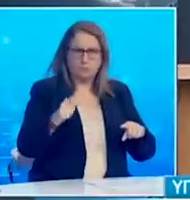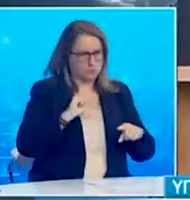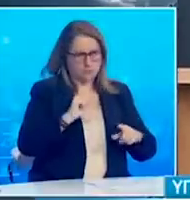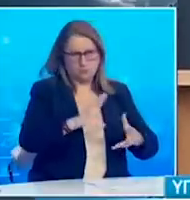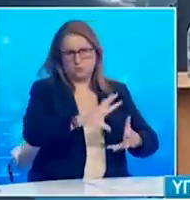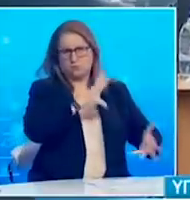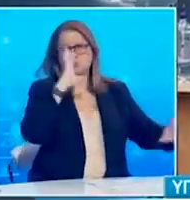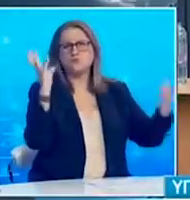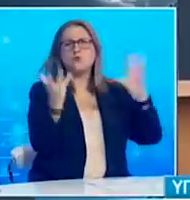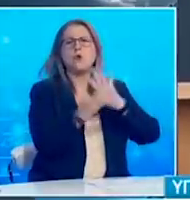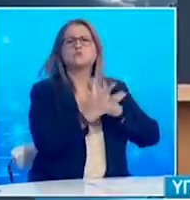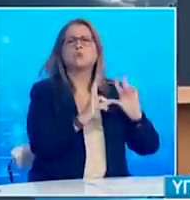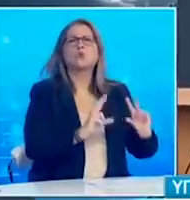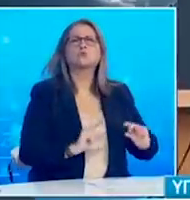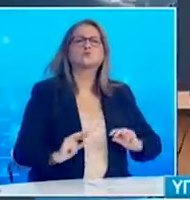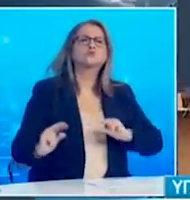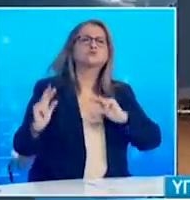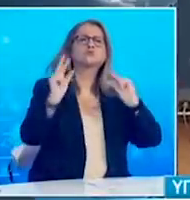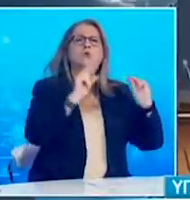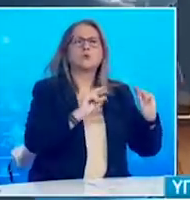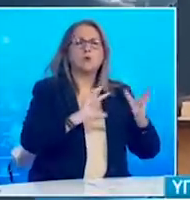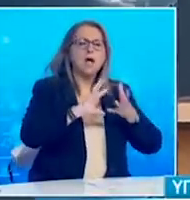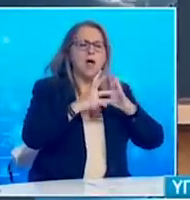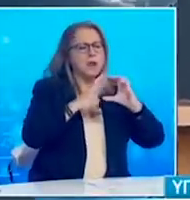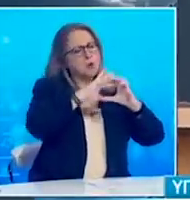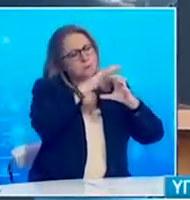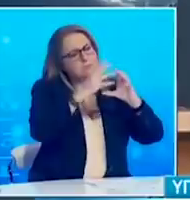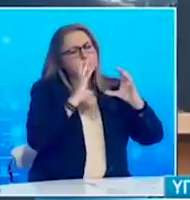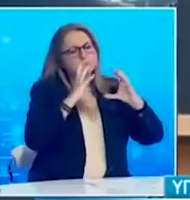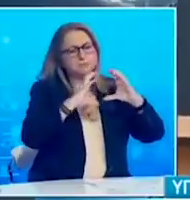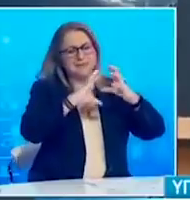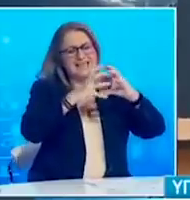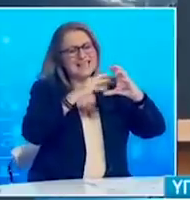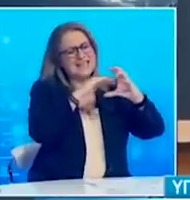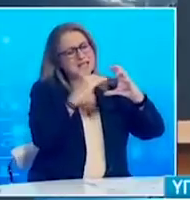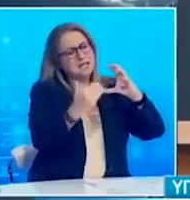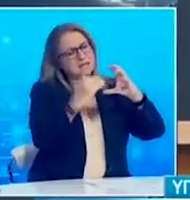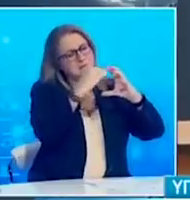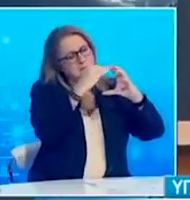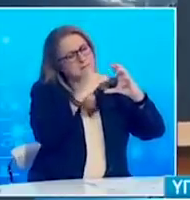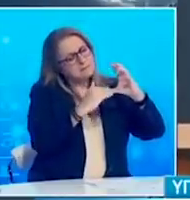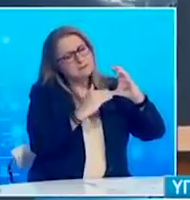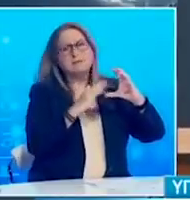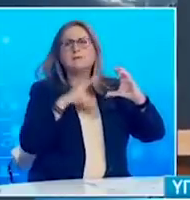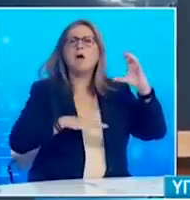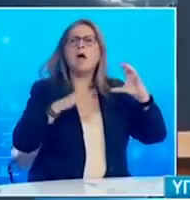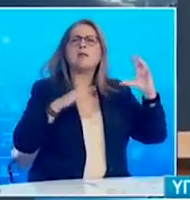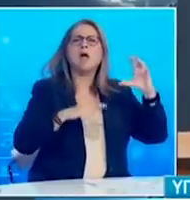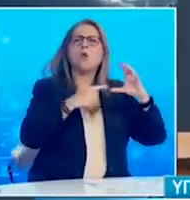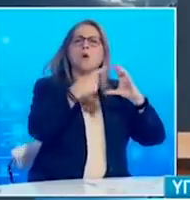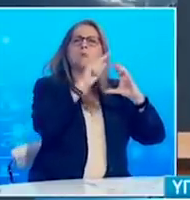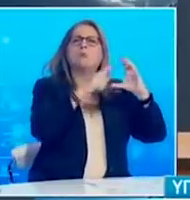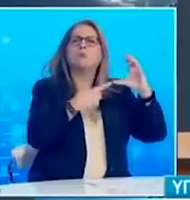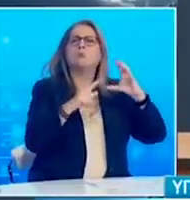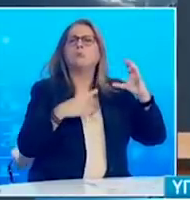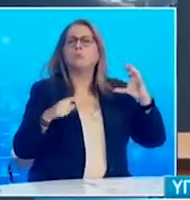ανάλογα με τα κλιματικά δεδομένα και τα ημισφαίρια, ουσιαστικά υπήρχαν διάφορες προβολές σε σχέση με την εξέλιξη της πανδημίας. Βεβαίως και